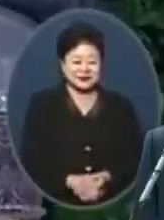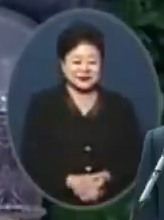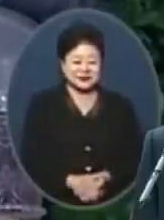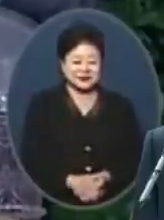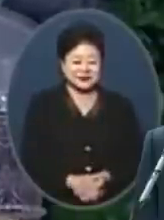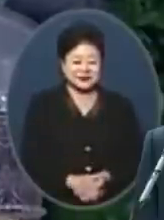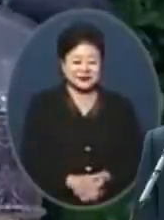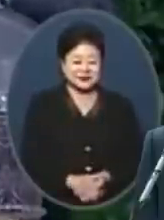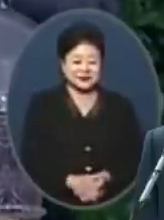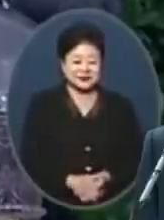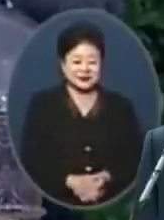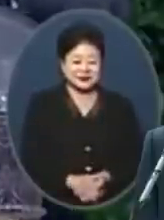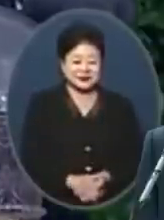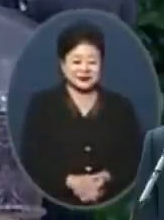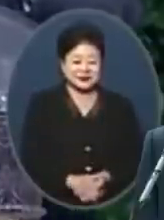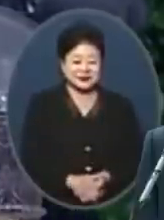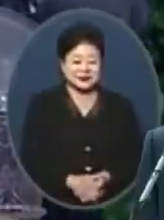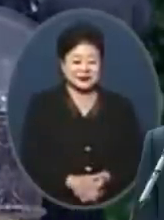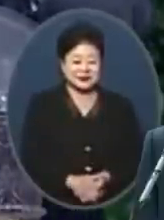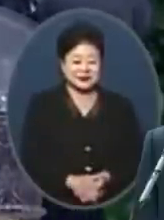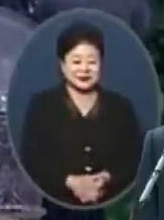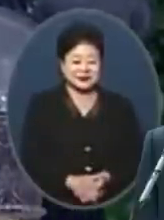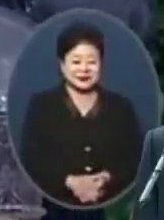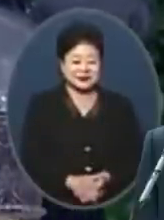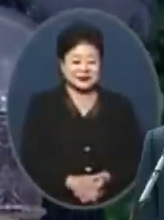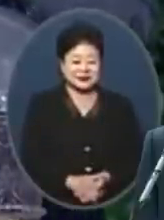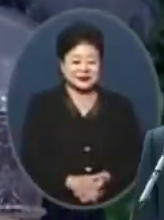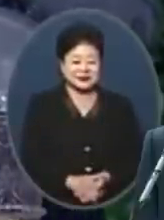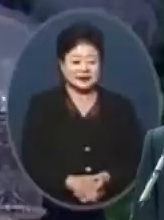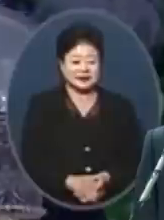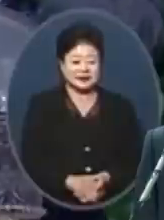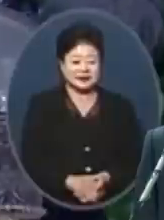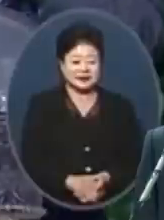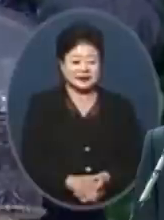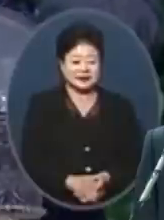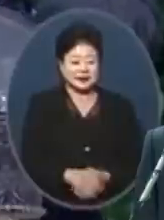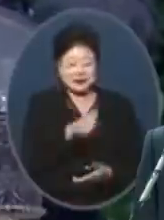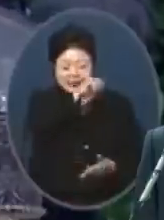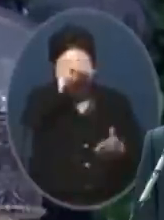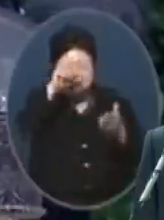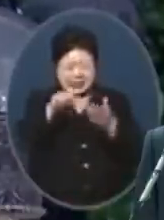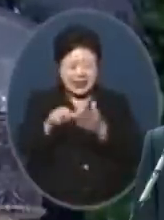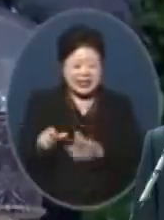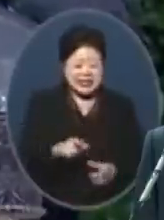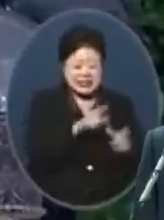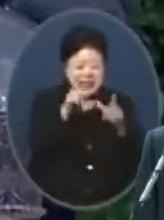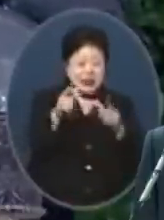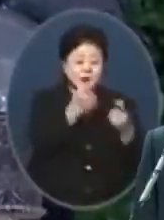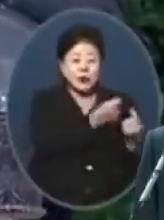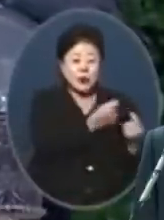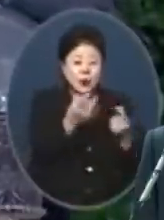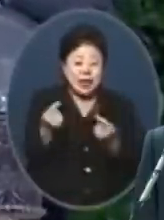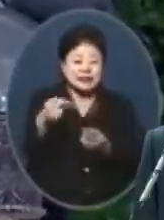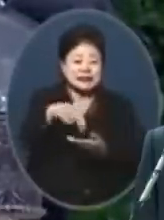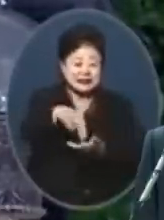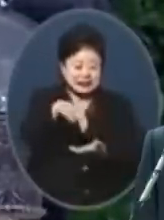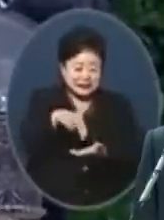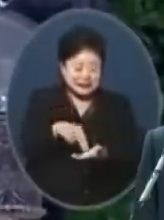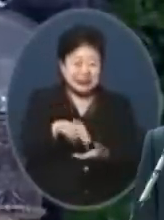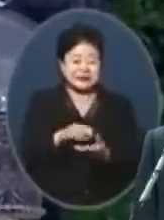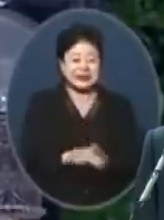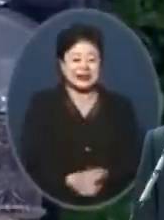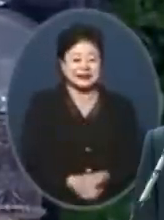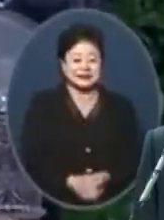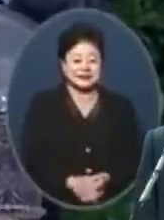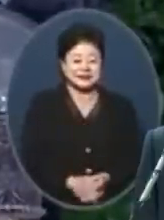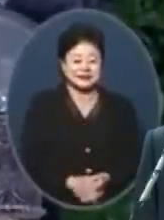sky, instead of the water, he was able to walk across the 우리 bridge. 우리 인생살이도 같은 원리입니다. You know, our